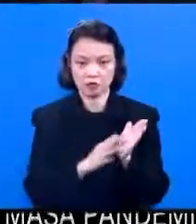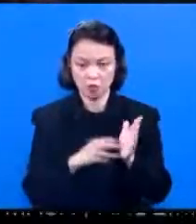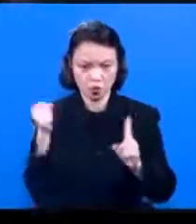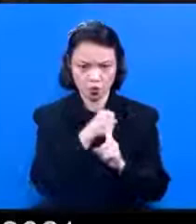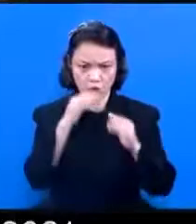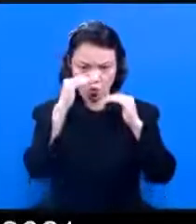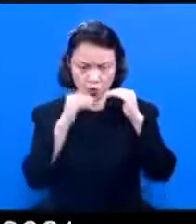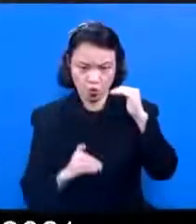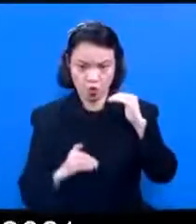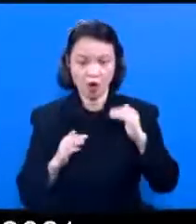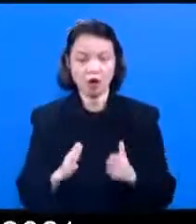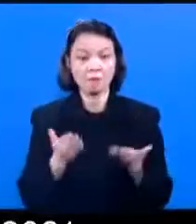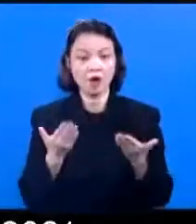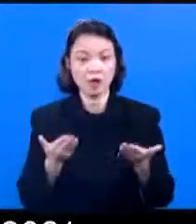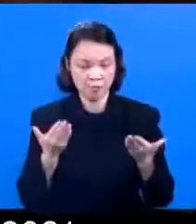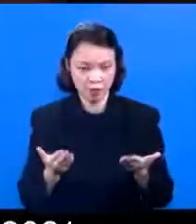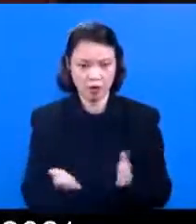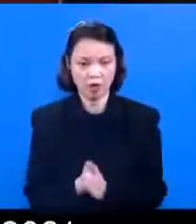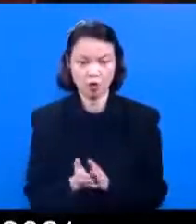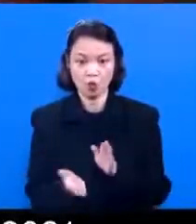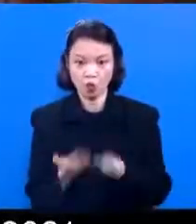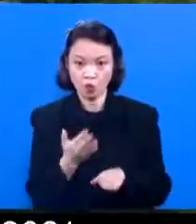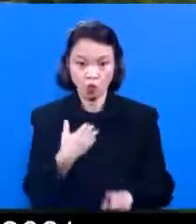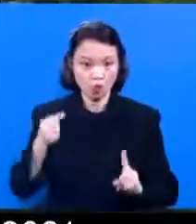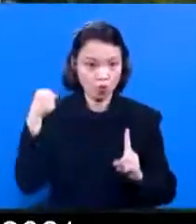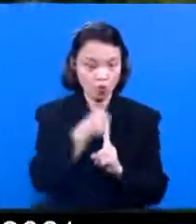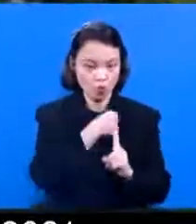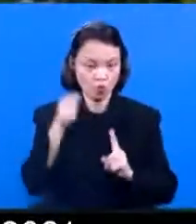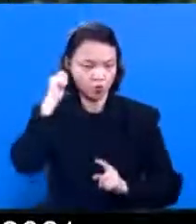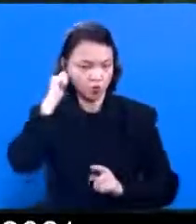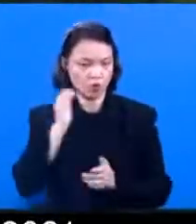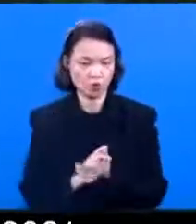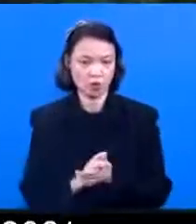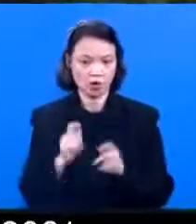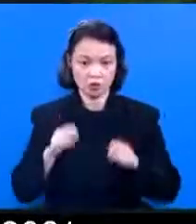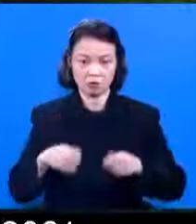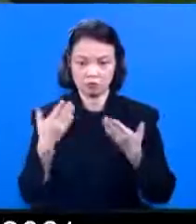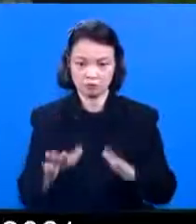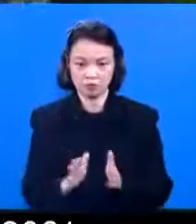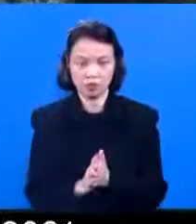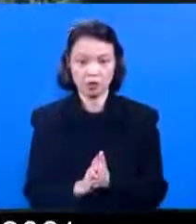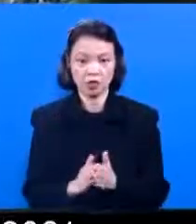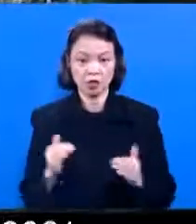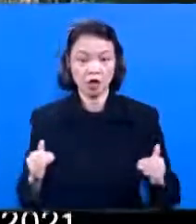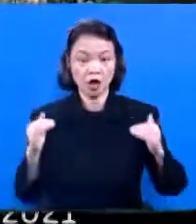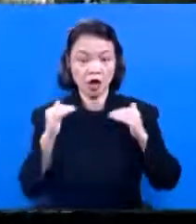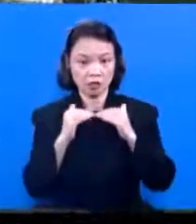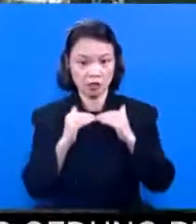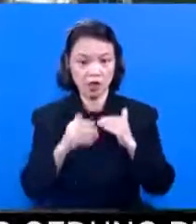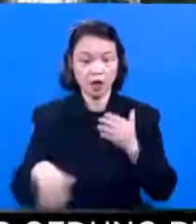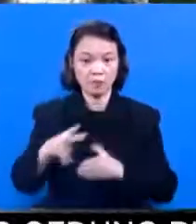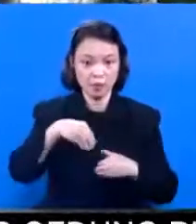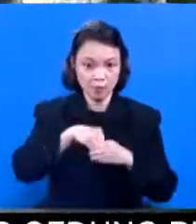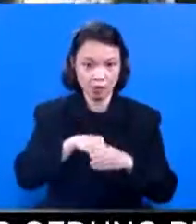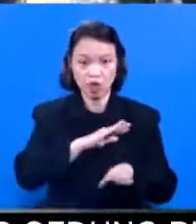adalah bagaimana seringkali kasus kekerasan terhadap perempuan diselesaikan menggunakan sistem keadilan restoratif yang kerap berujung